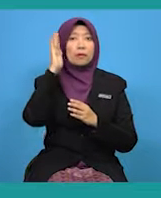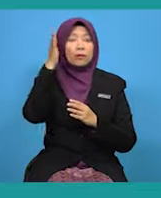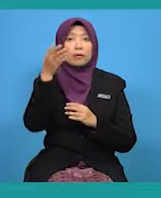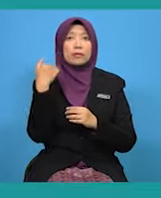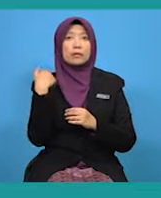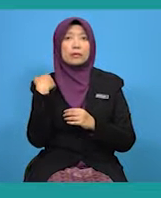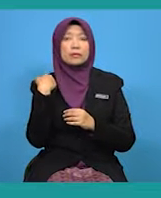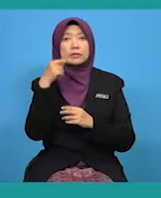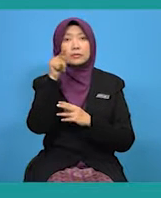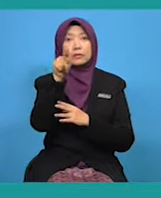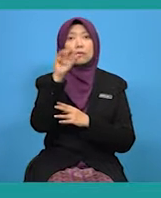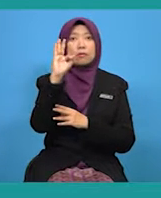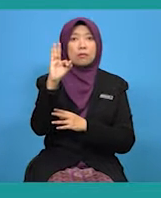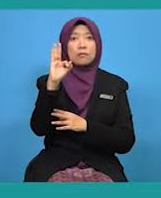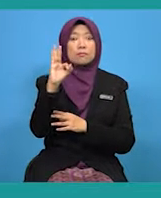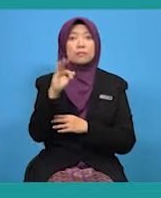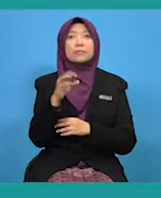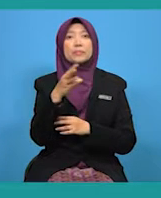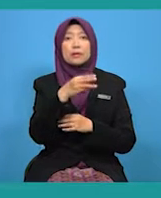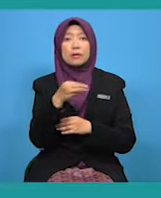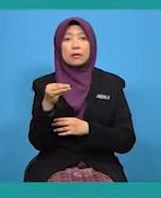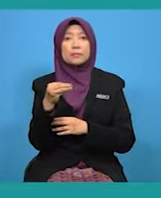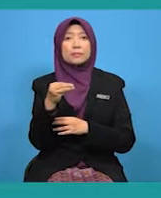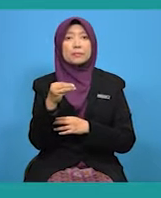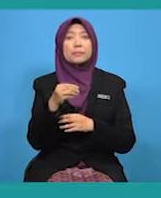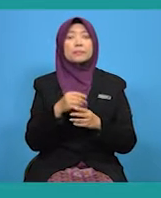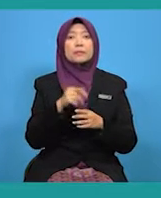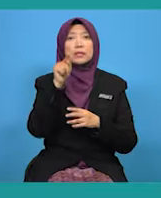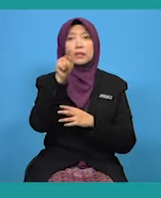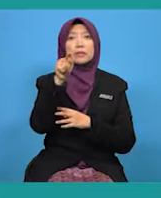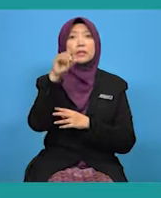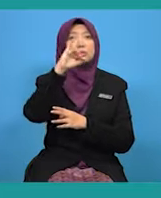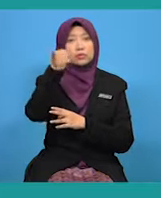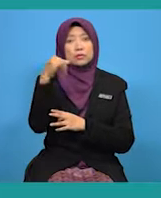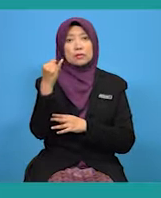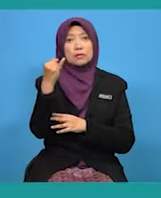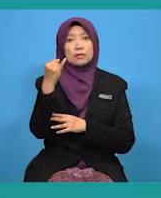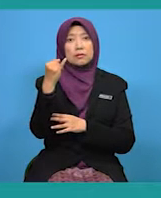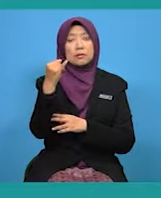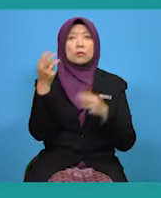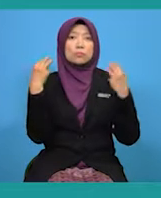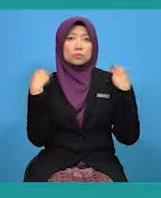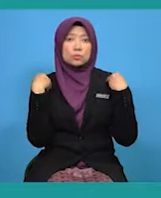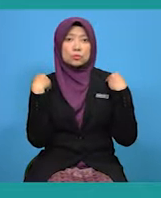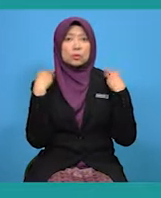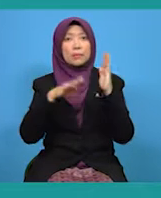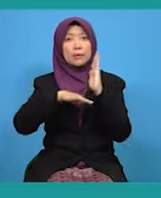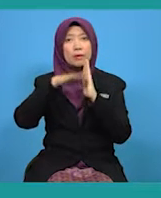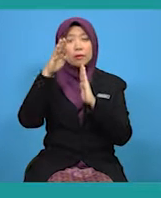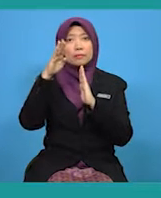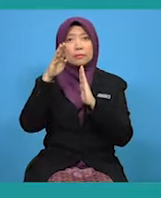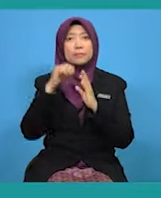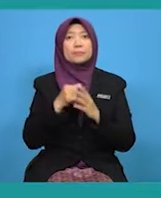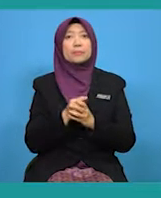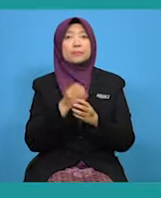bocoran yaitu di titik f dan suntikan yaitu di titik J wujud lebihan